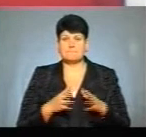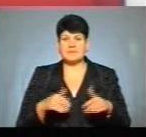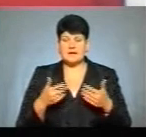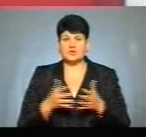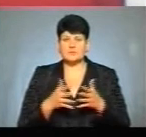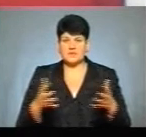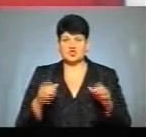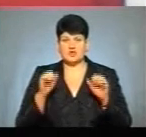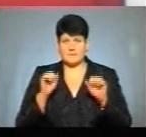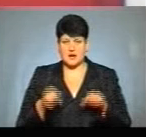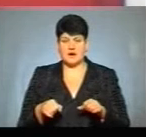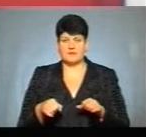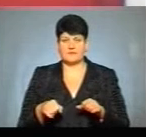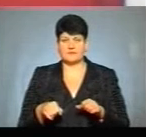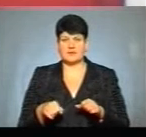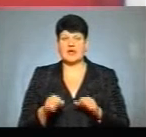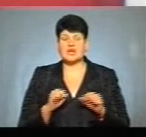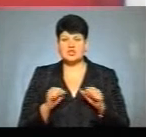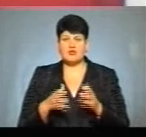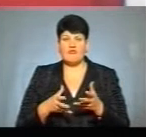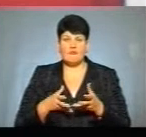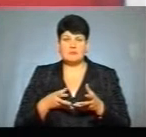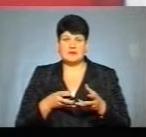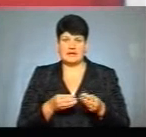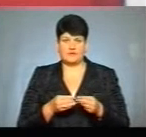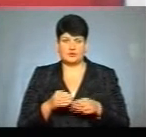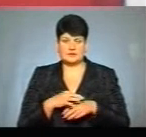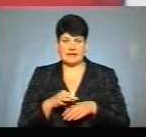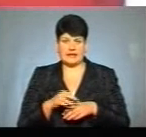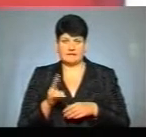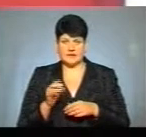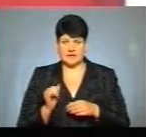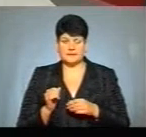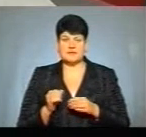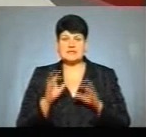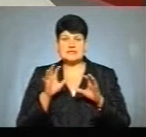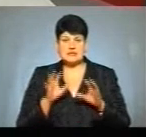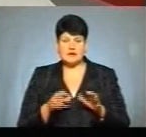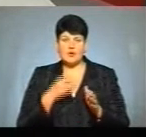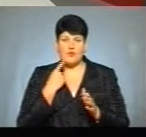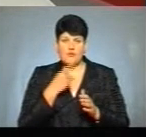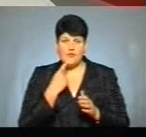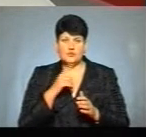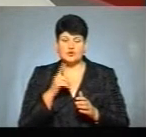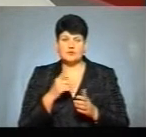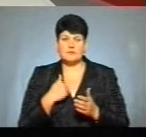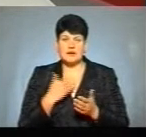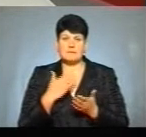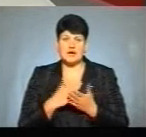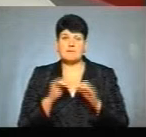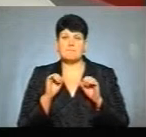надано більше прав і ричагів впливу на кривдника. Стаття 26 даного закону вказує, що ми маємо